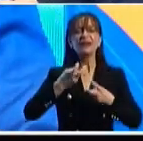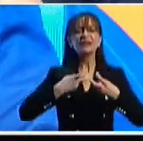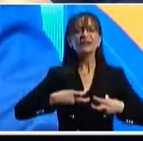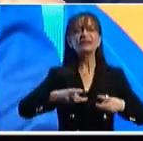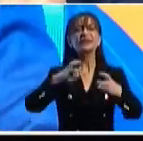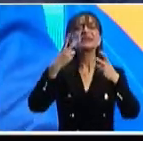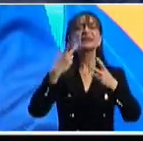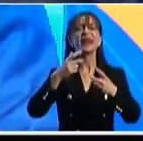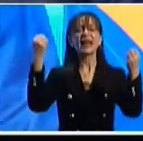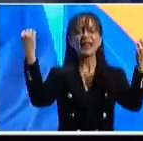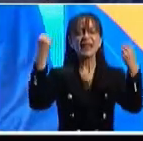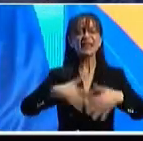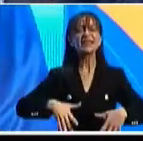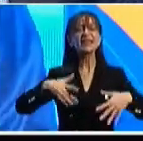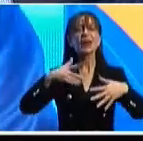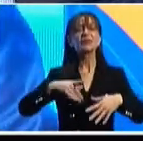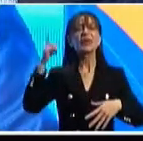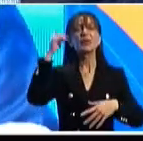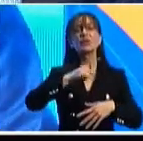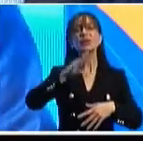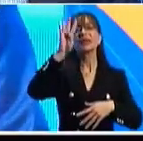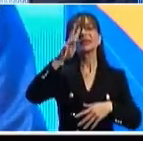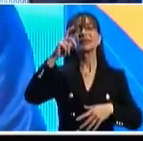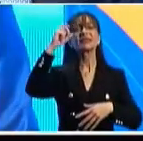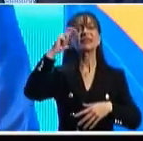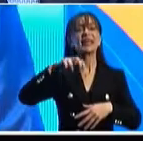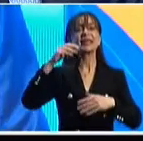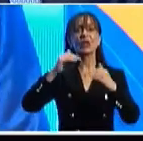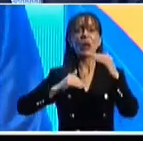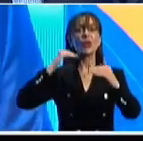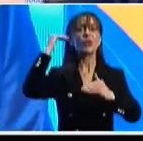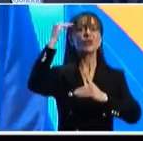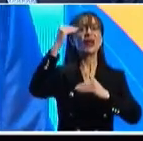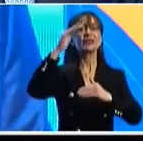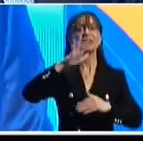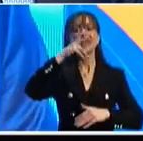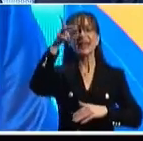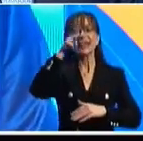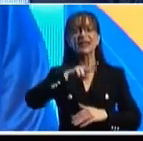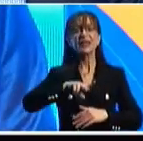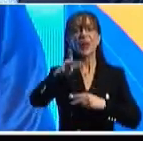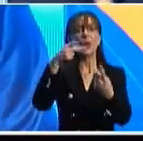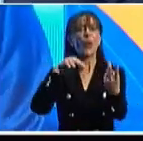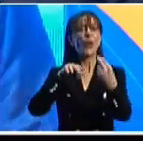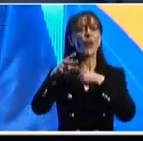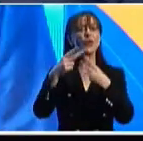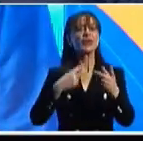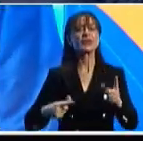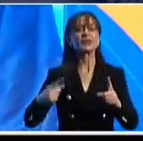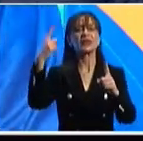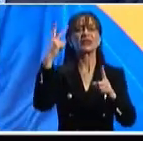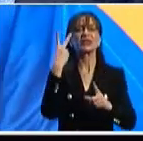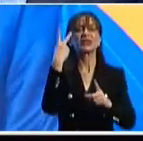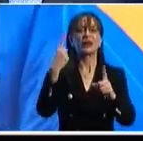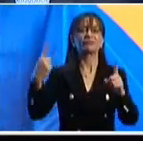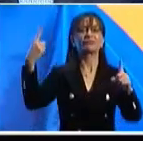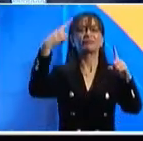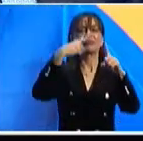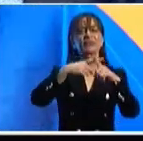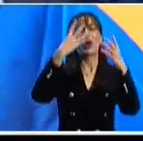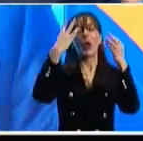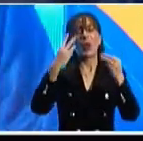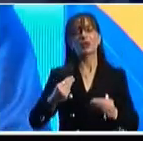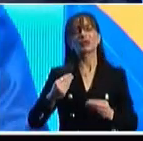%48'e yükseltildiği ve deniz yolu ulaşımının iki katına çıktığı bir durumu inşallah hep